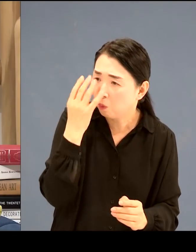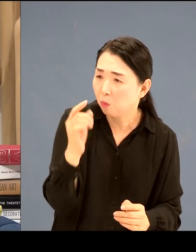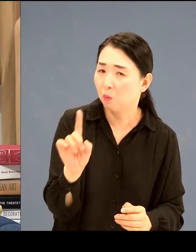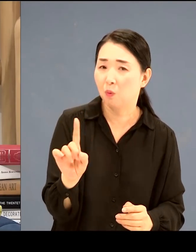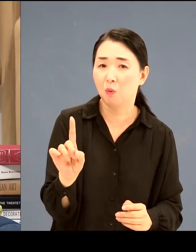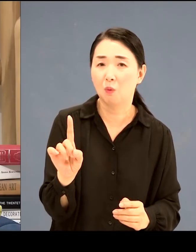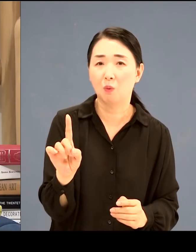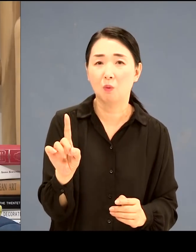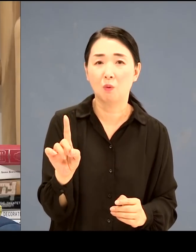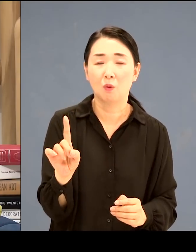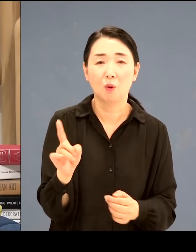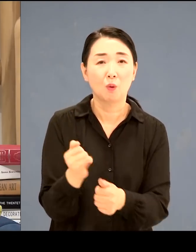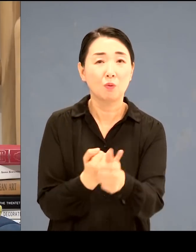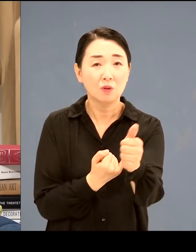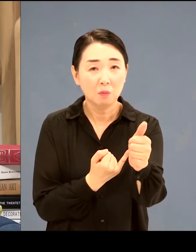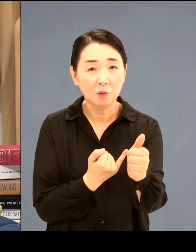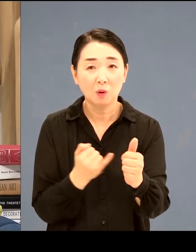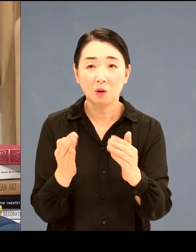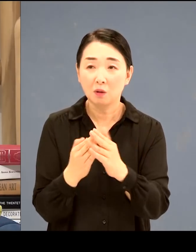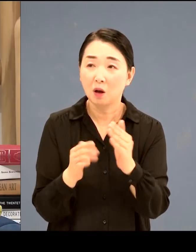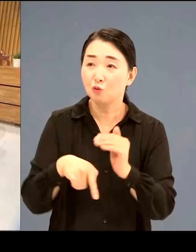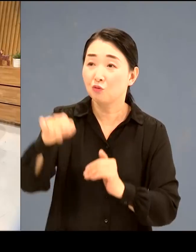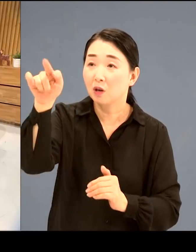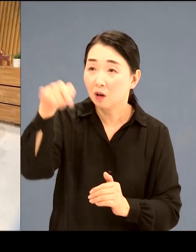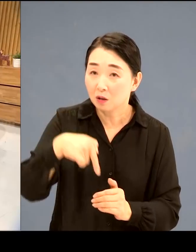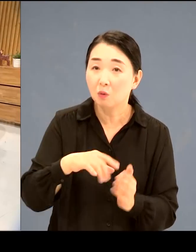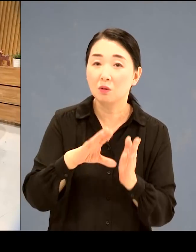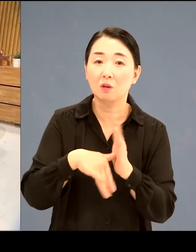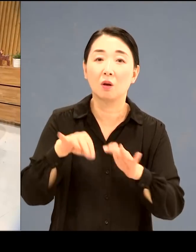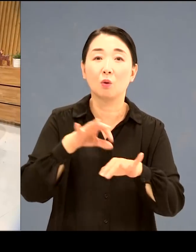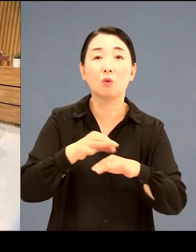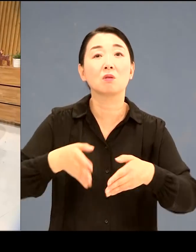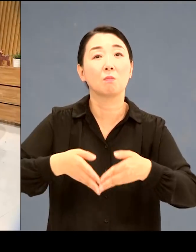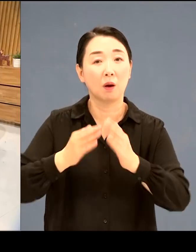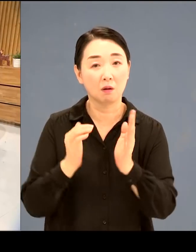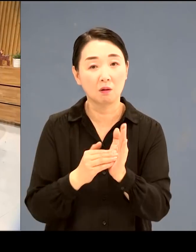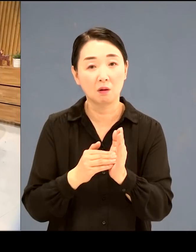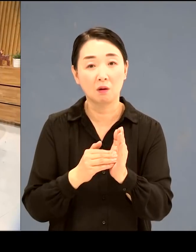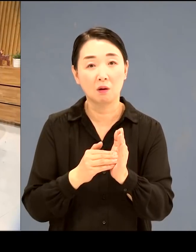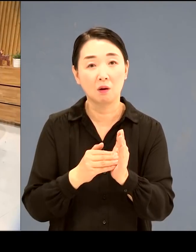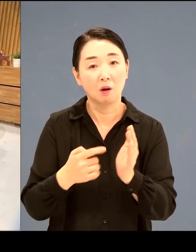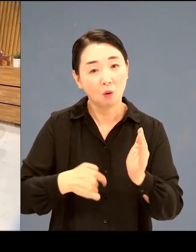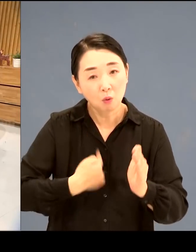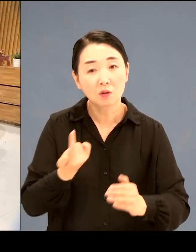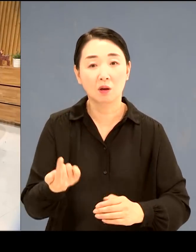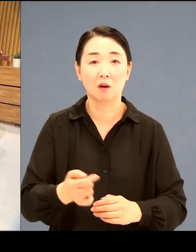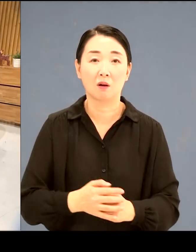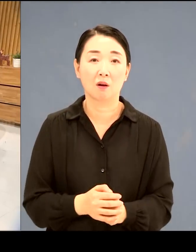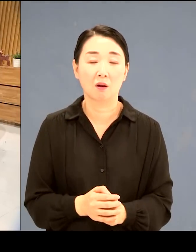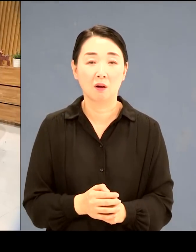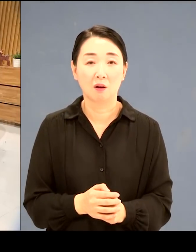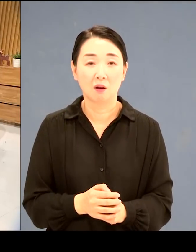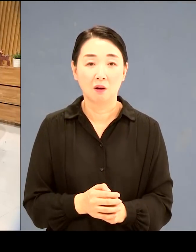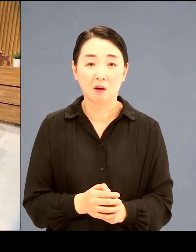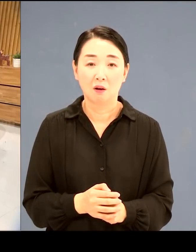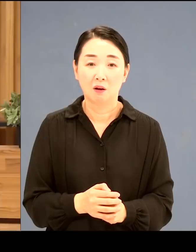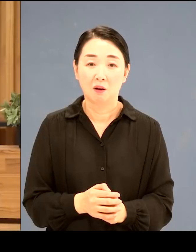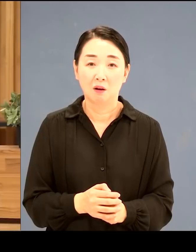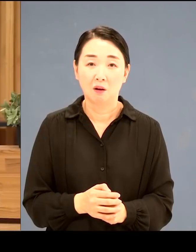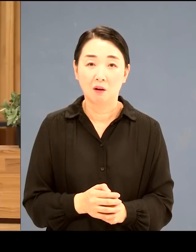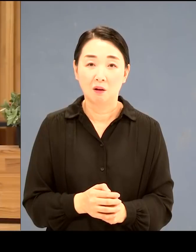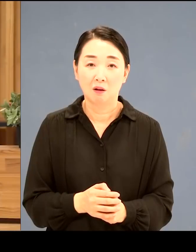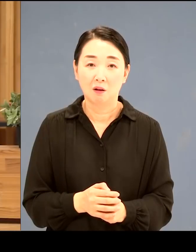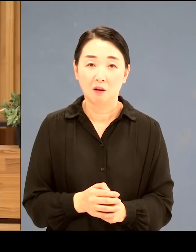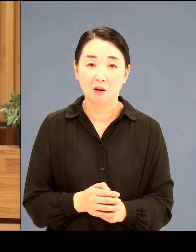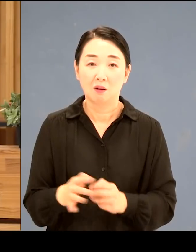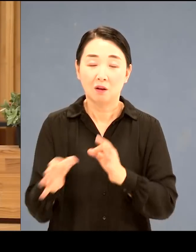저희 남편이 제가 출장 갔다 온 사이에 고깃집을 차린 거예요. 얘기 상의도 없이? 네. 그 보통 차린데 준비하는 시간도 있었을 텐데 그러면